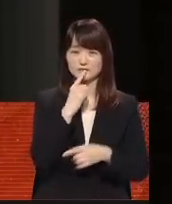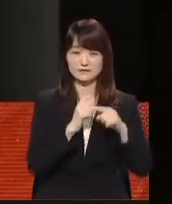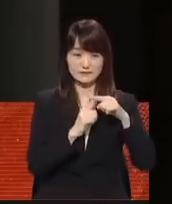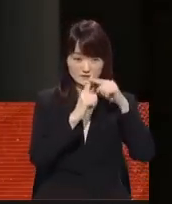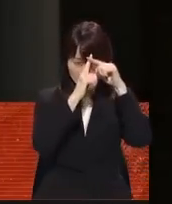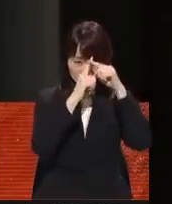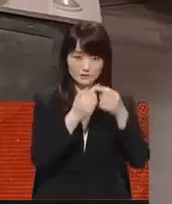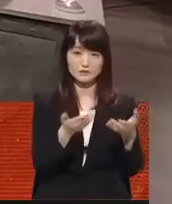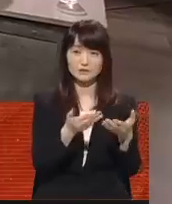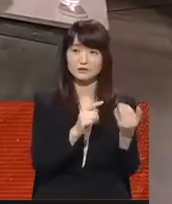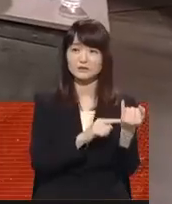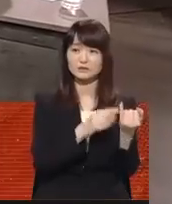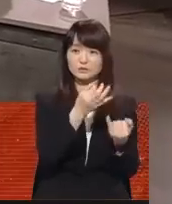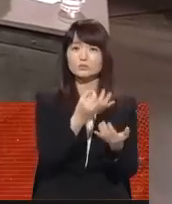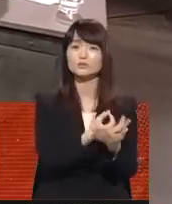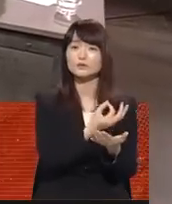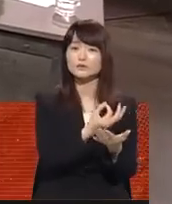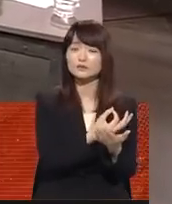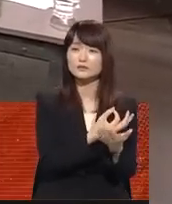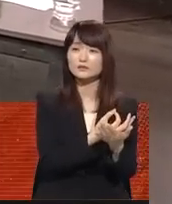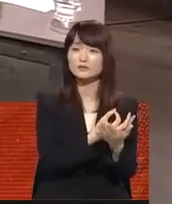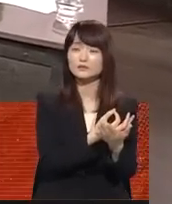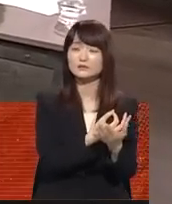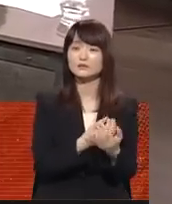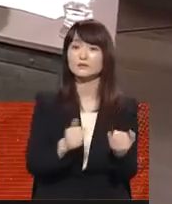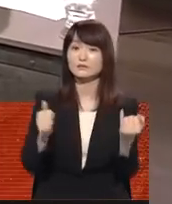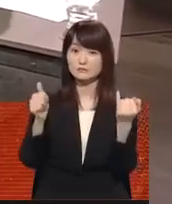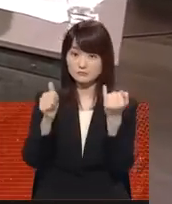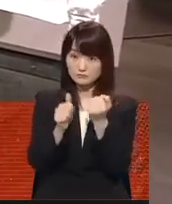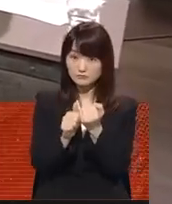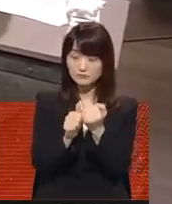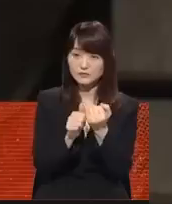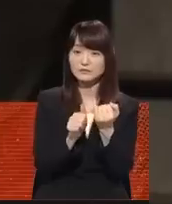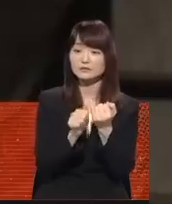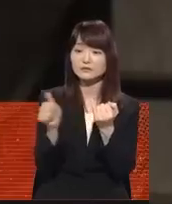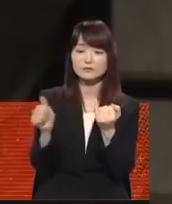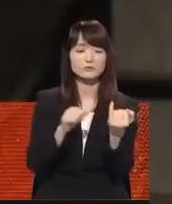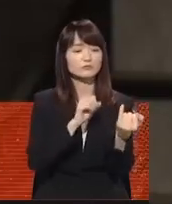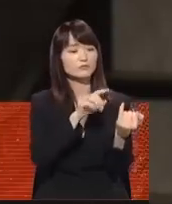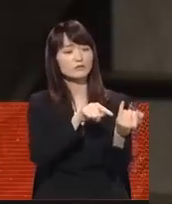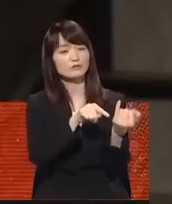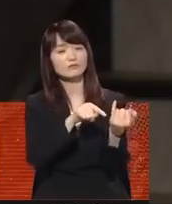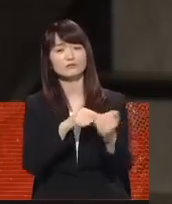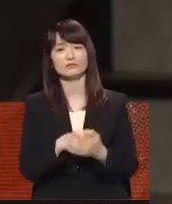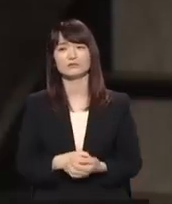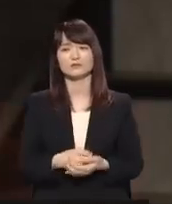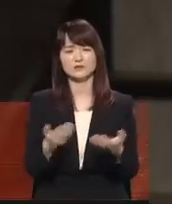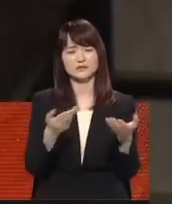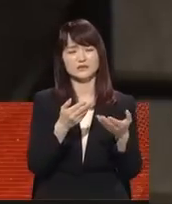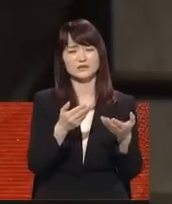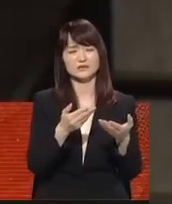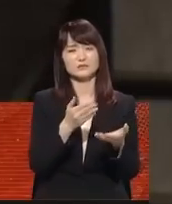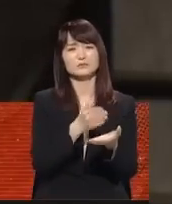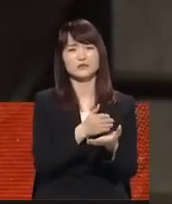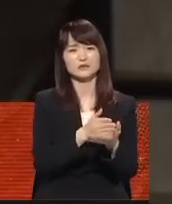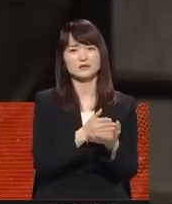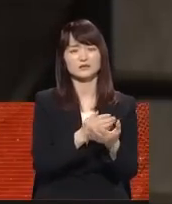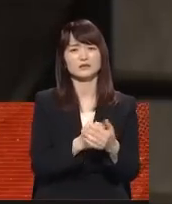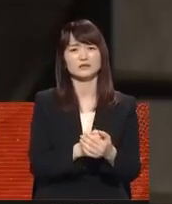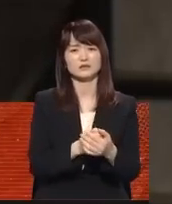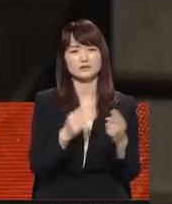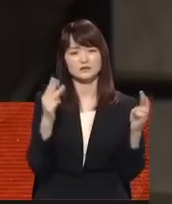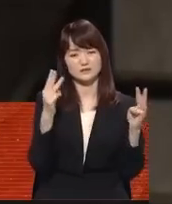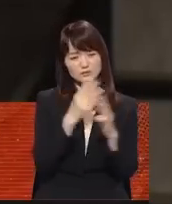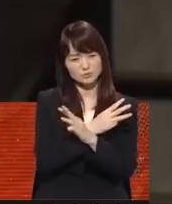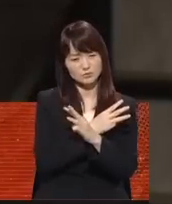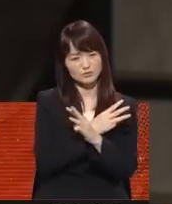간호사였어요 그러니까 돈을 벌었었는데 결혼을 하자마자이 남편이 아 일 그만둬 3교대 하는 거 당신이